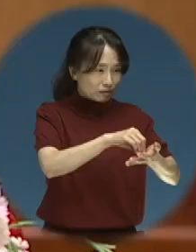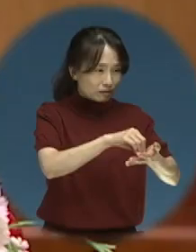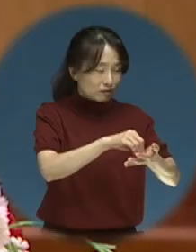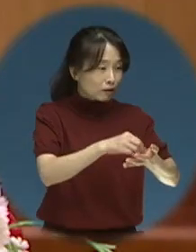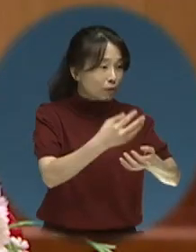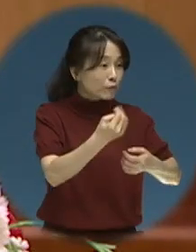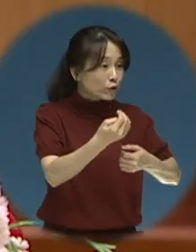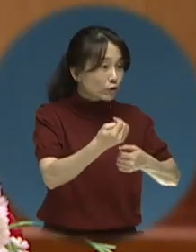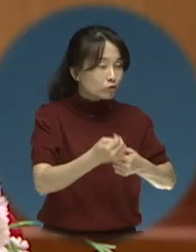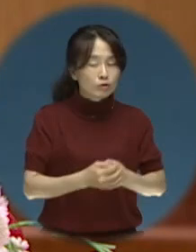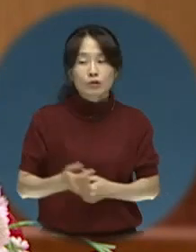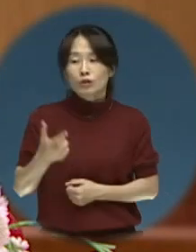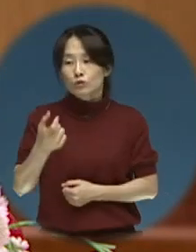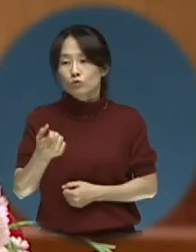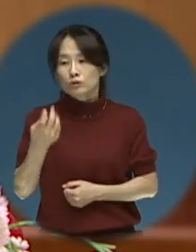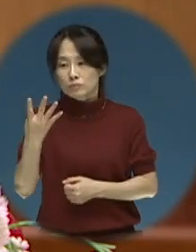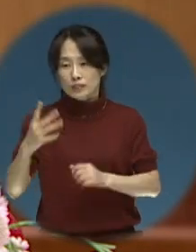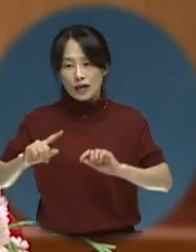그게? 64년도.